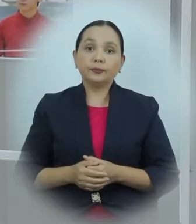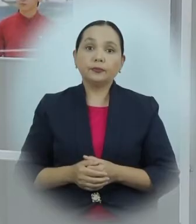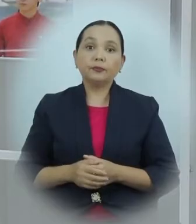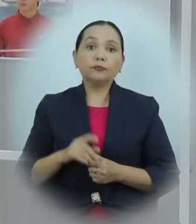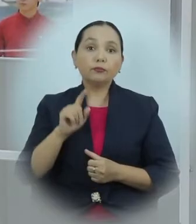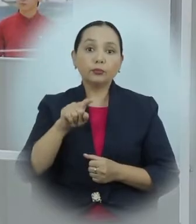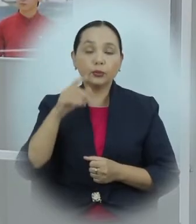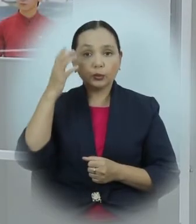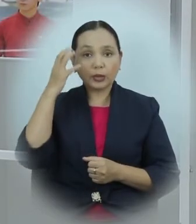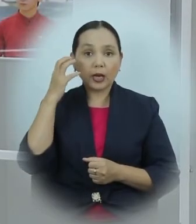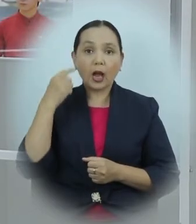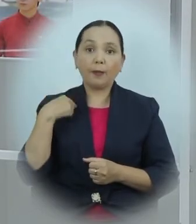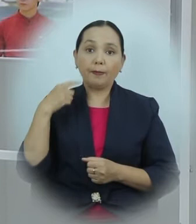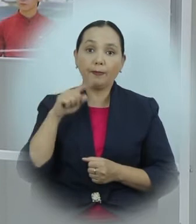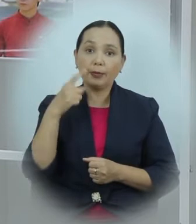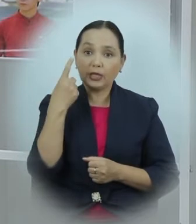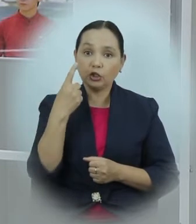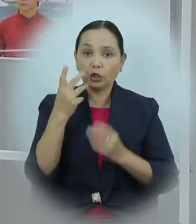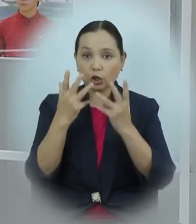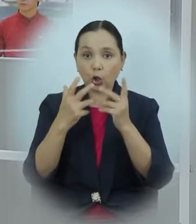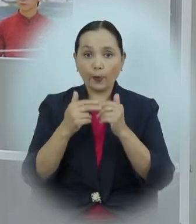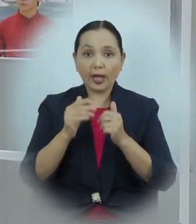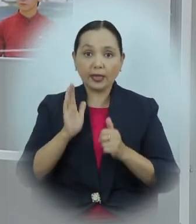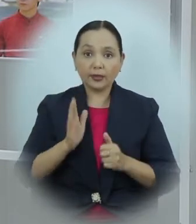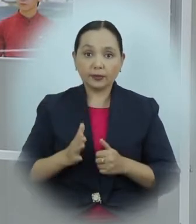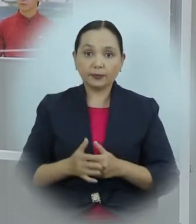Bu taroq birinchi raqamli hisoblanadi.